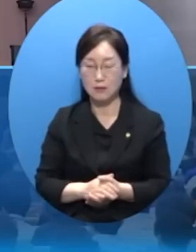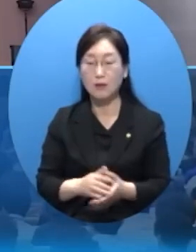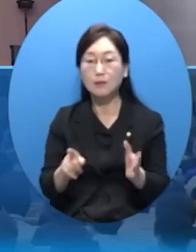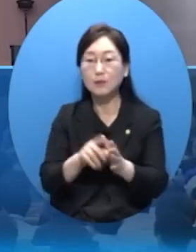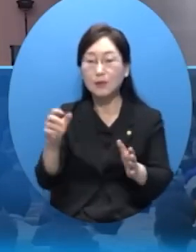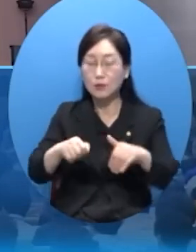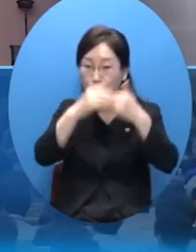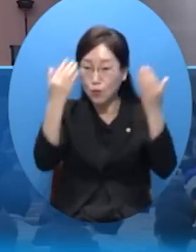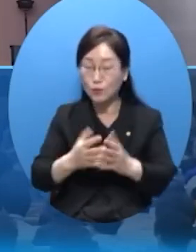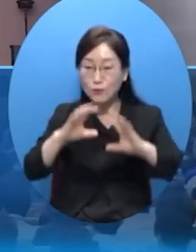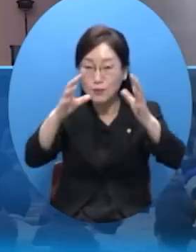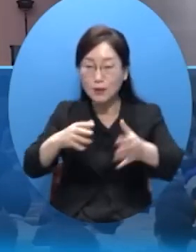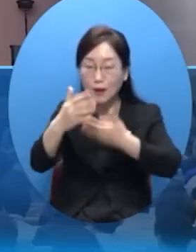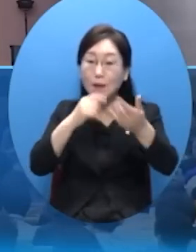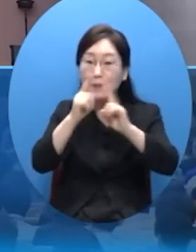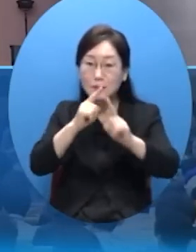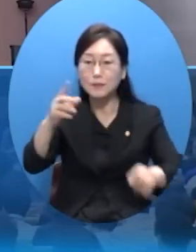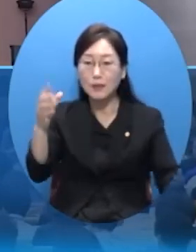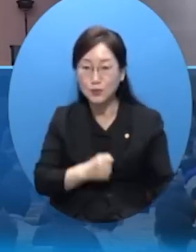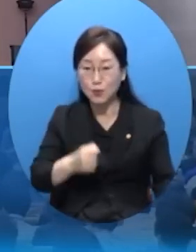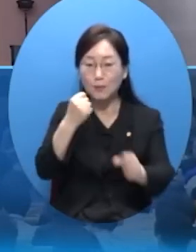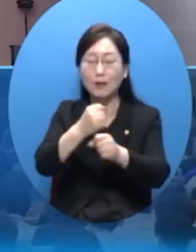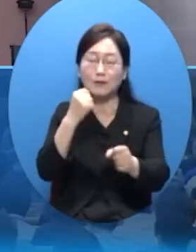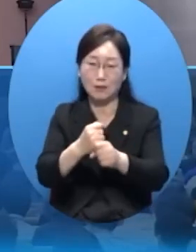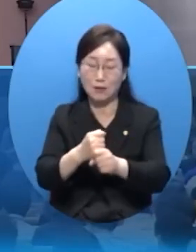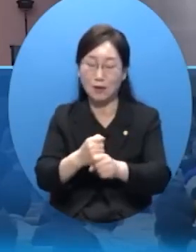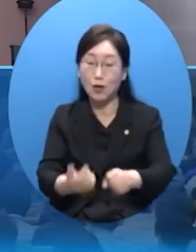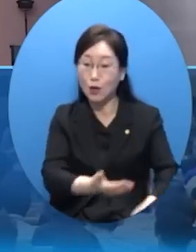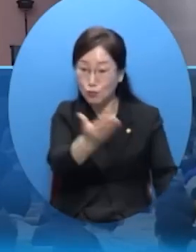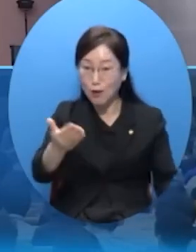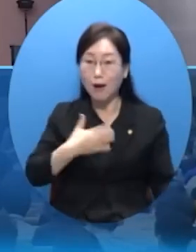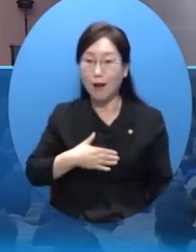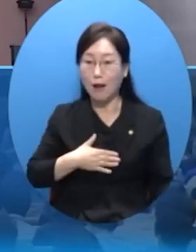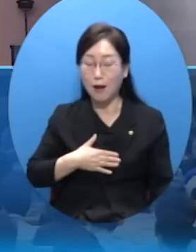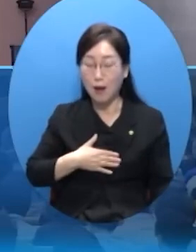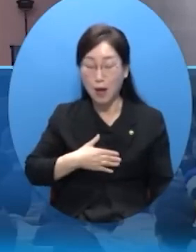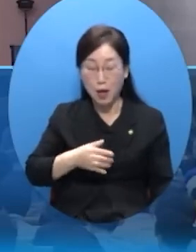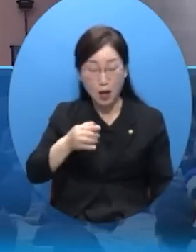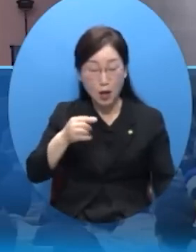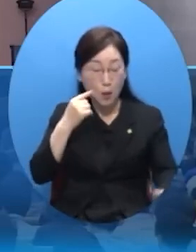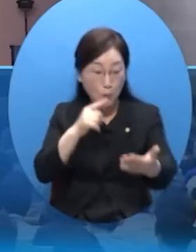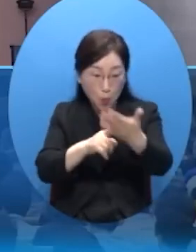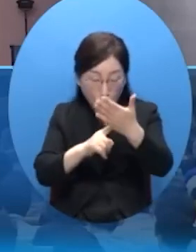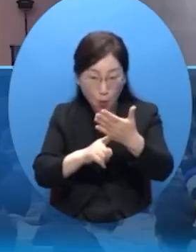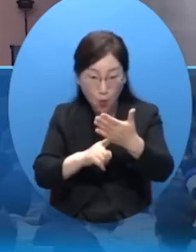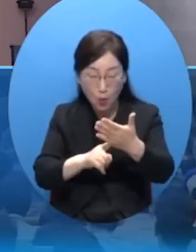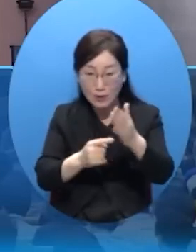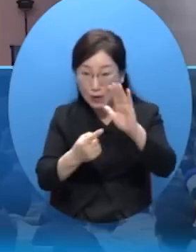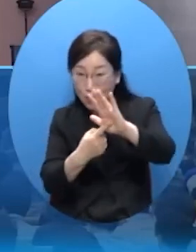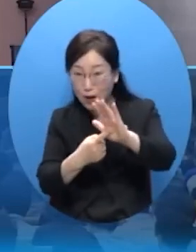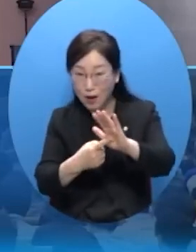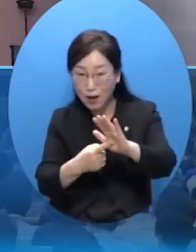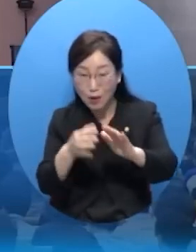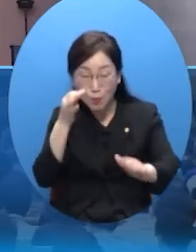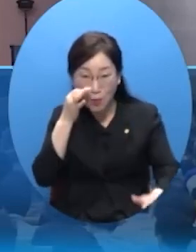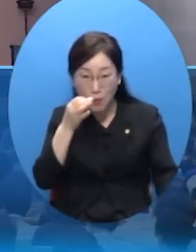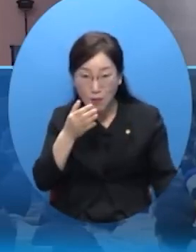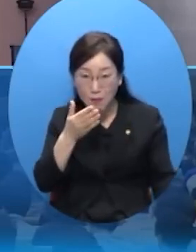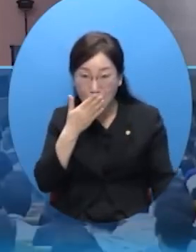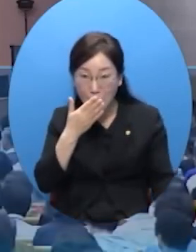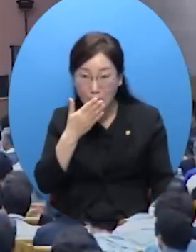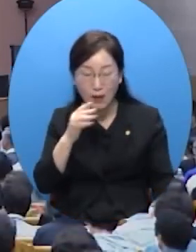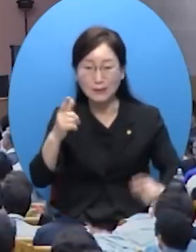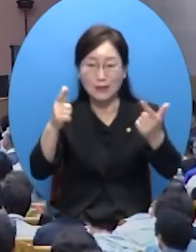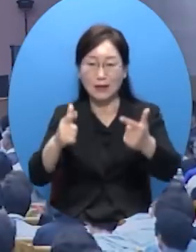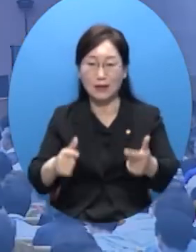믿음으로 모든 새가 하나님의 말씀으로 지어진 줄을 우리가 아나니 보이는 것은 나타난 것으로 말미암아 된 것이 아니니라.